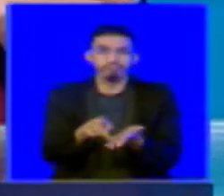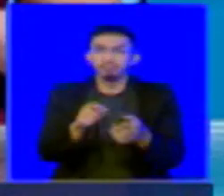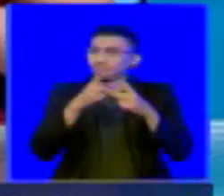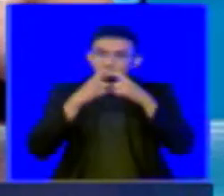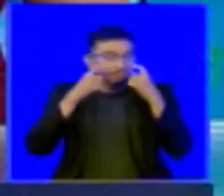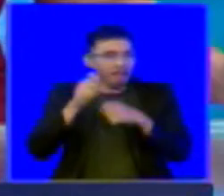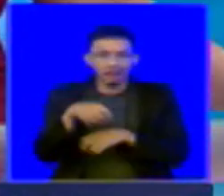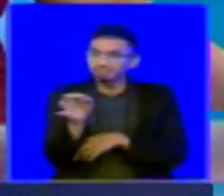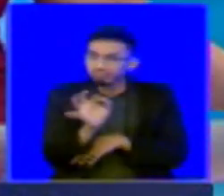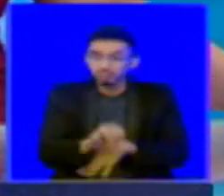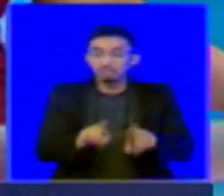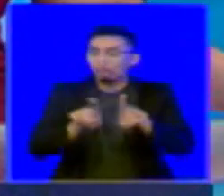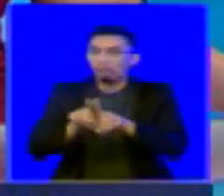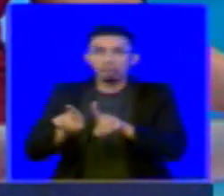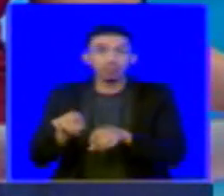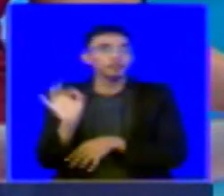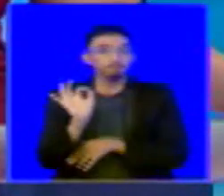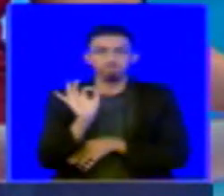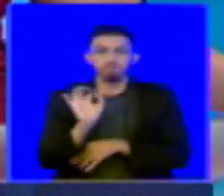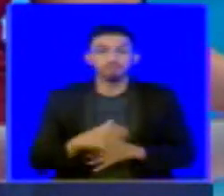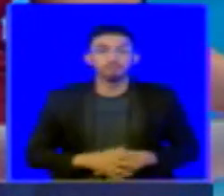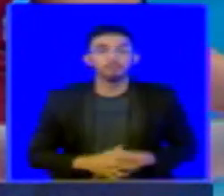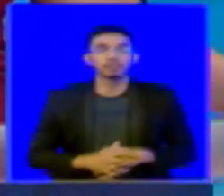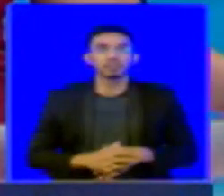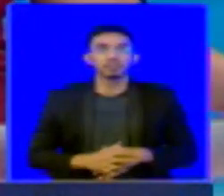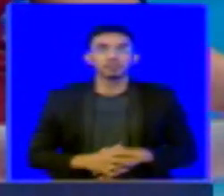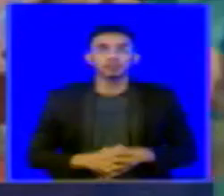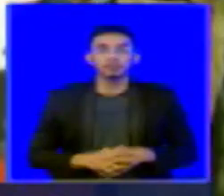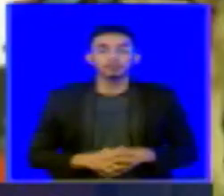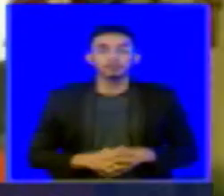memakai masker dan juga tidak menjaga jarak fisik.